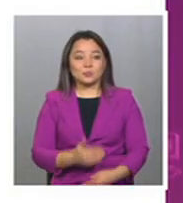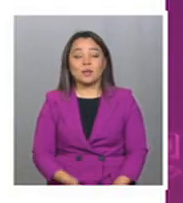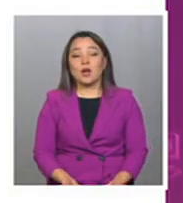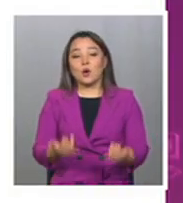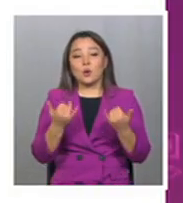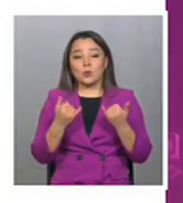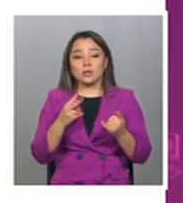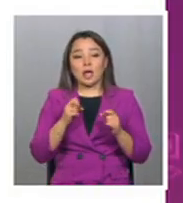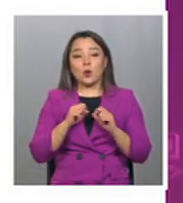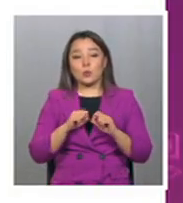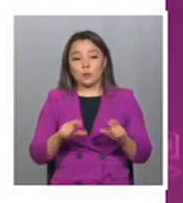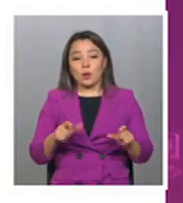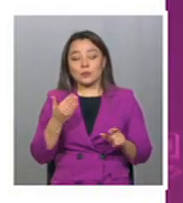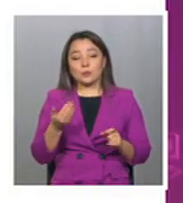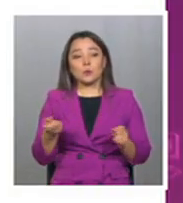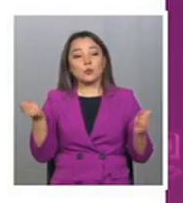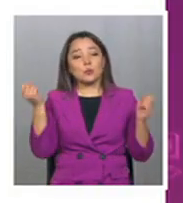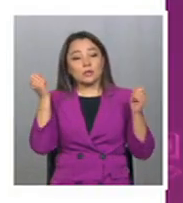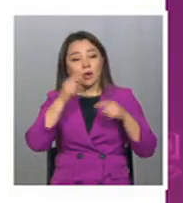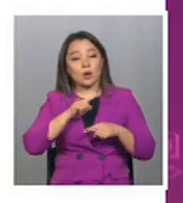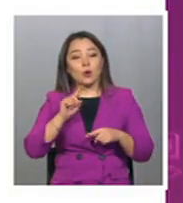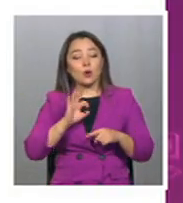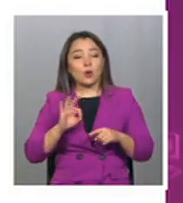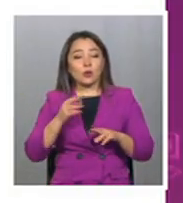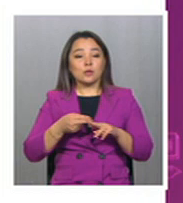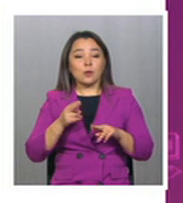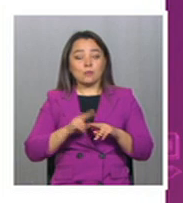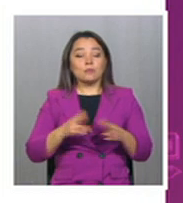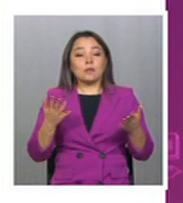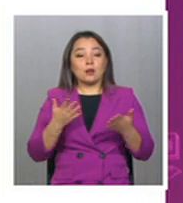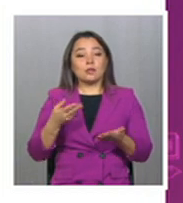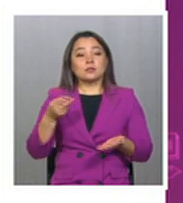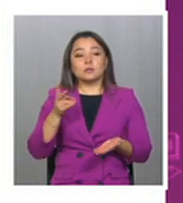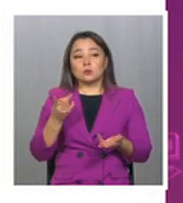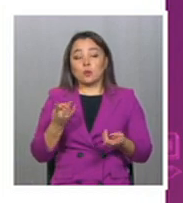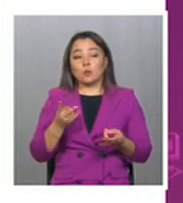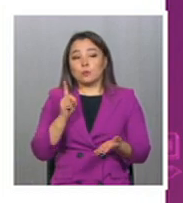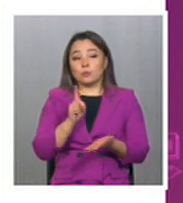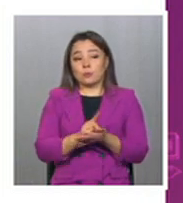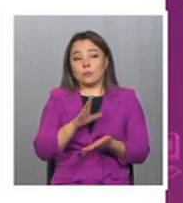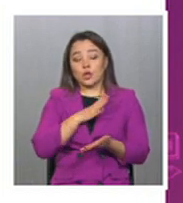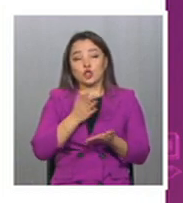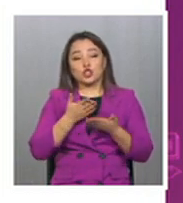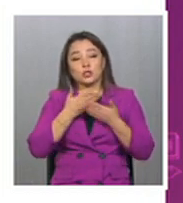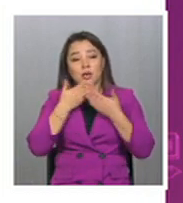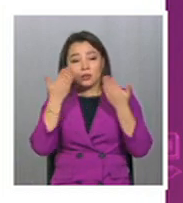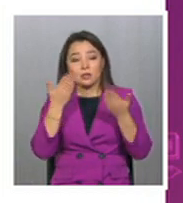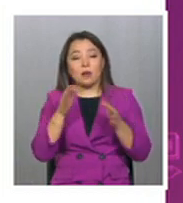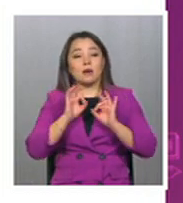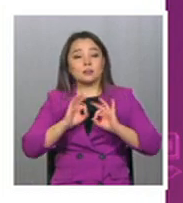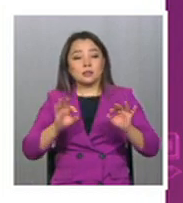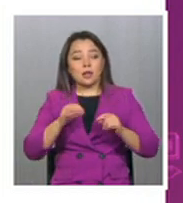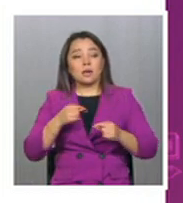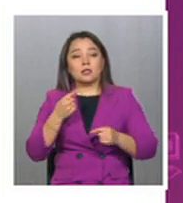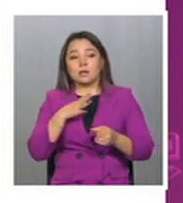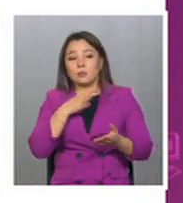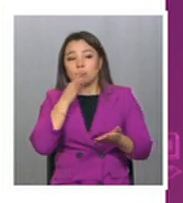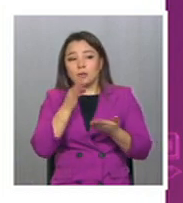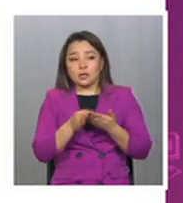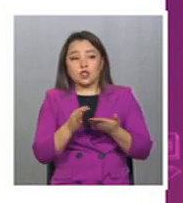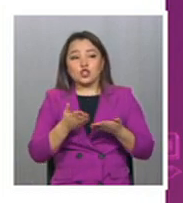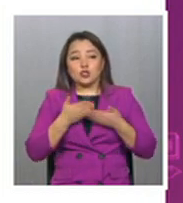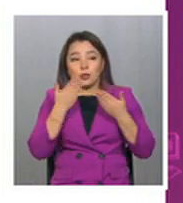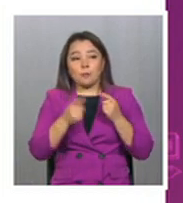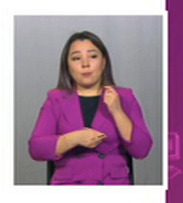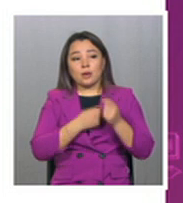на уроке вы узнали о том, каким должен быть читатель. Высказывали оценочные суждения о прочитанном